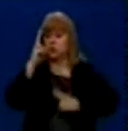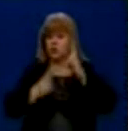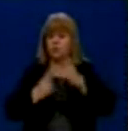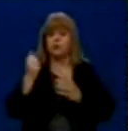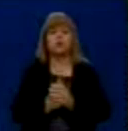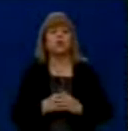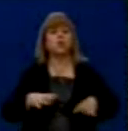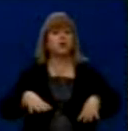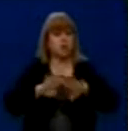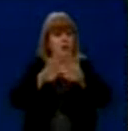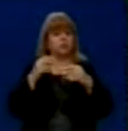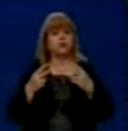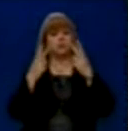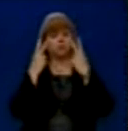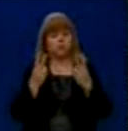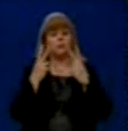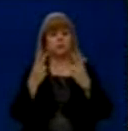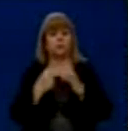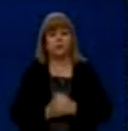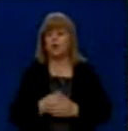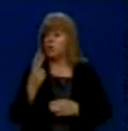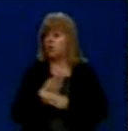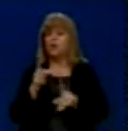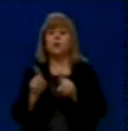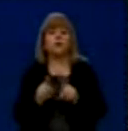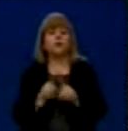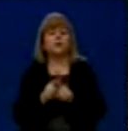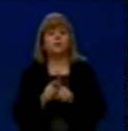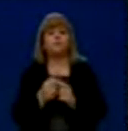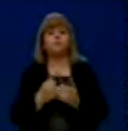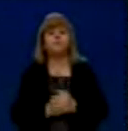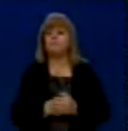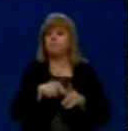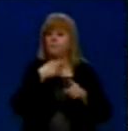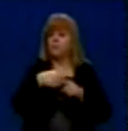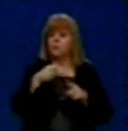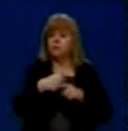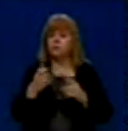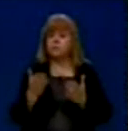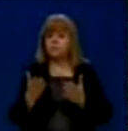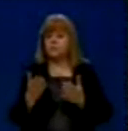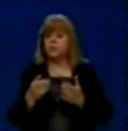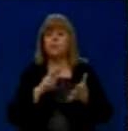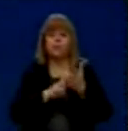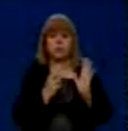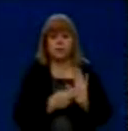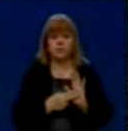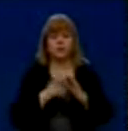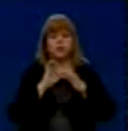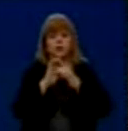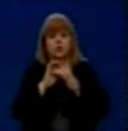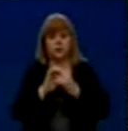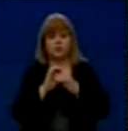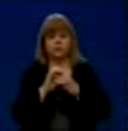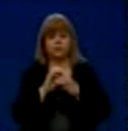çështjeve strategjike të rëndësishme për zhvillimin e vendit, si dhe për të adresuar çështje të rëndësishme të cilat lidhen me